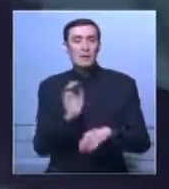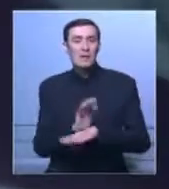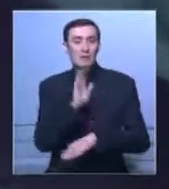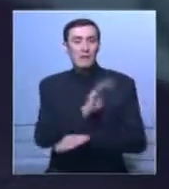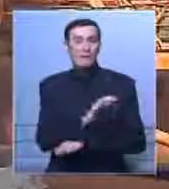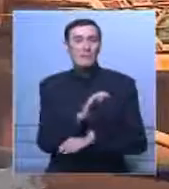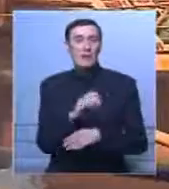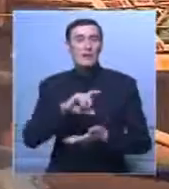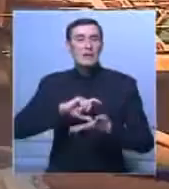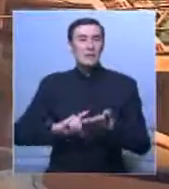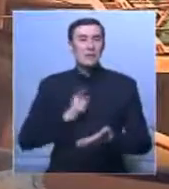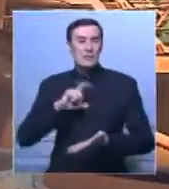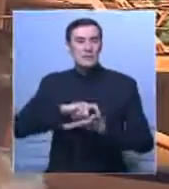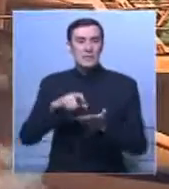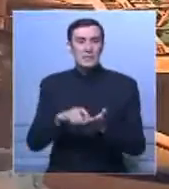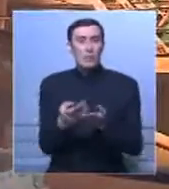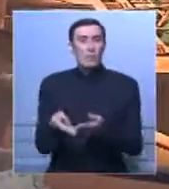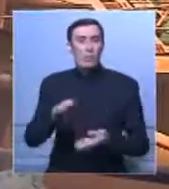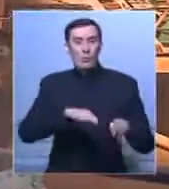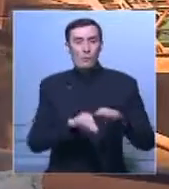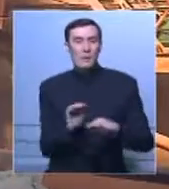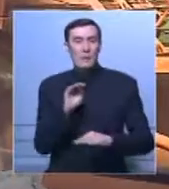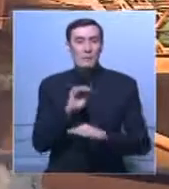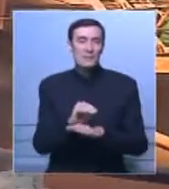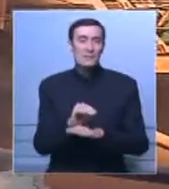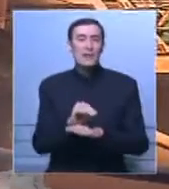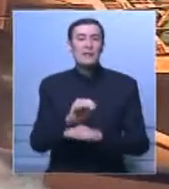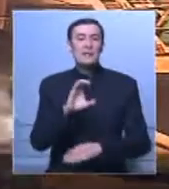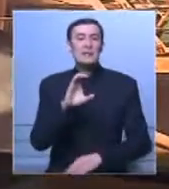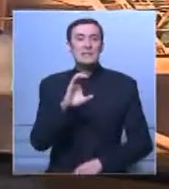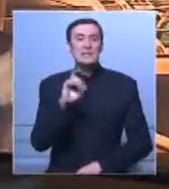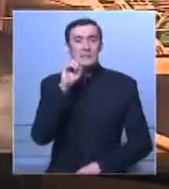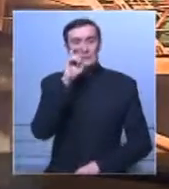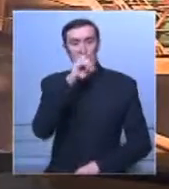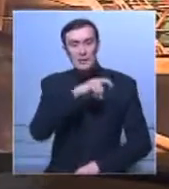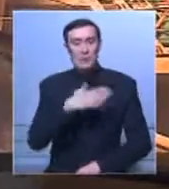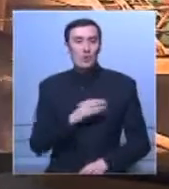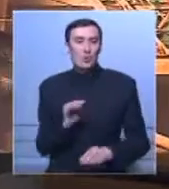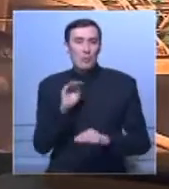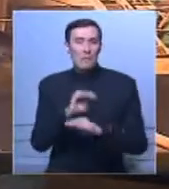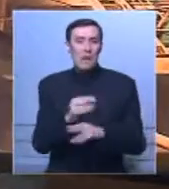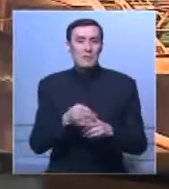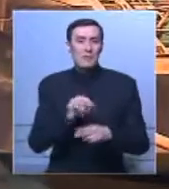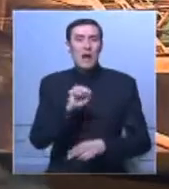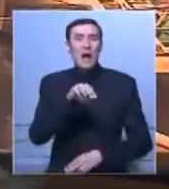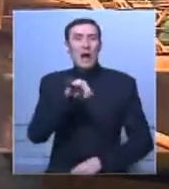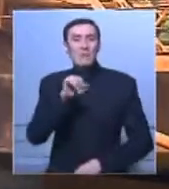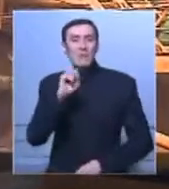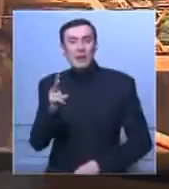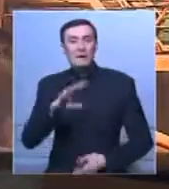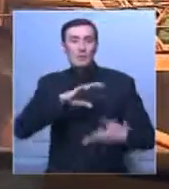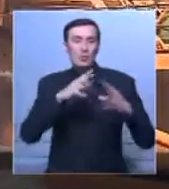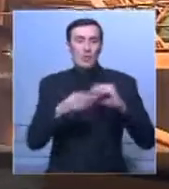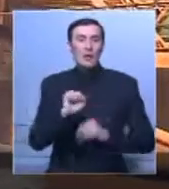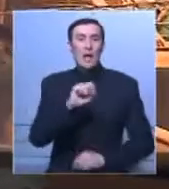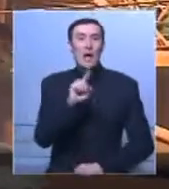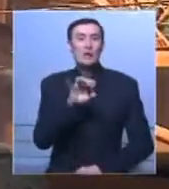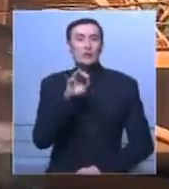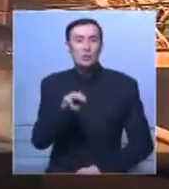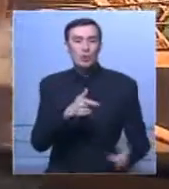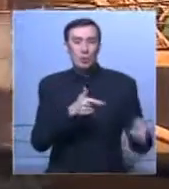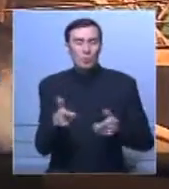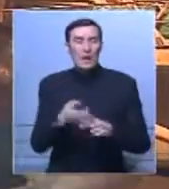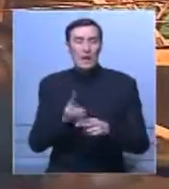цех упаковки. Добавляется экстракционная серная кислота. Мы добавляем аммиак и получаем азот. После